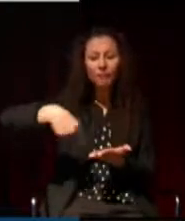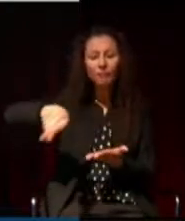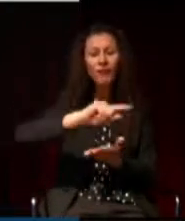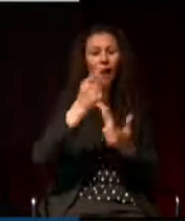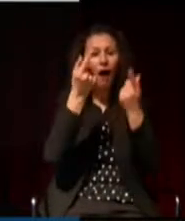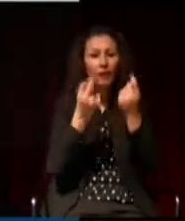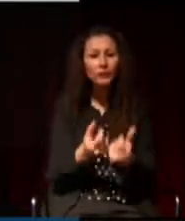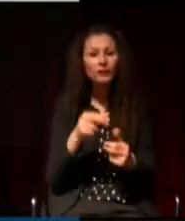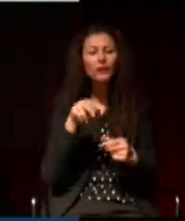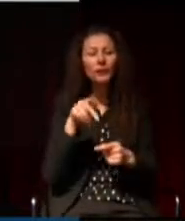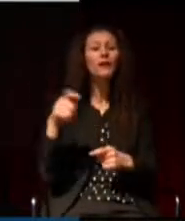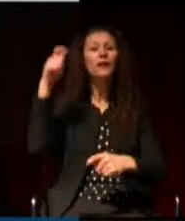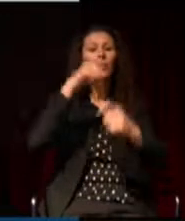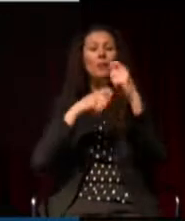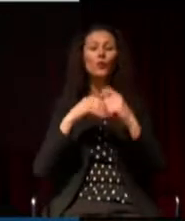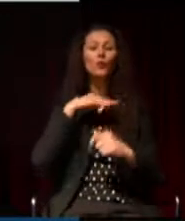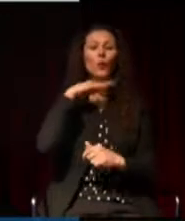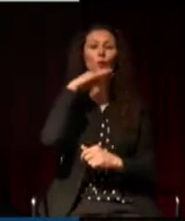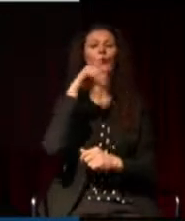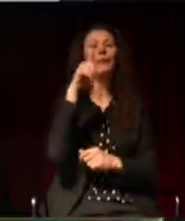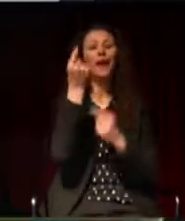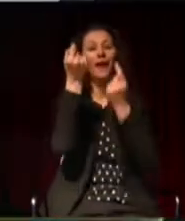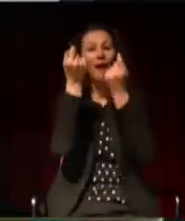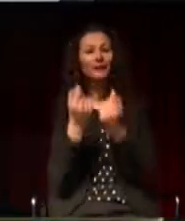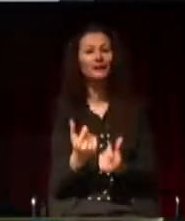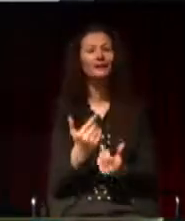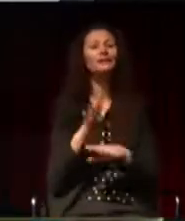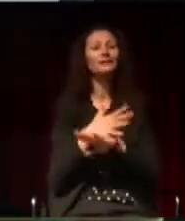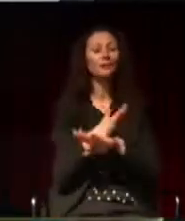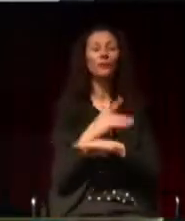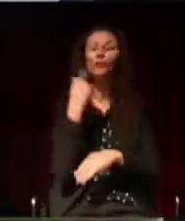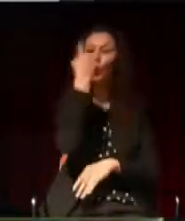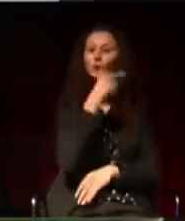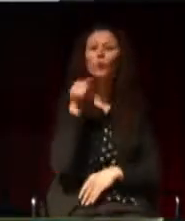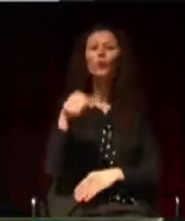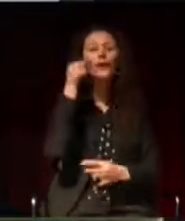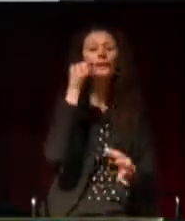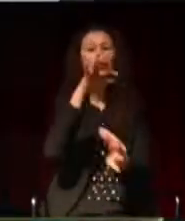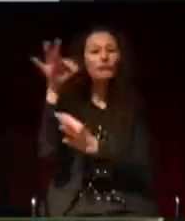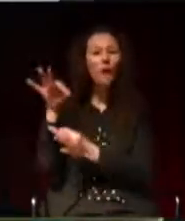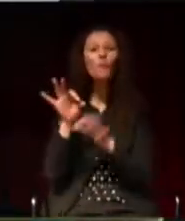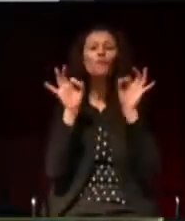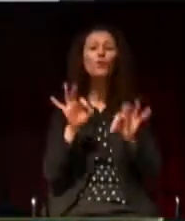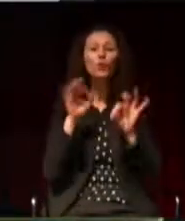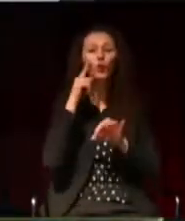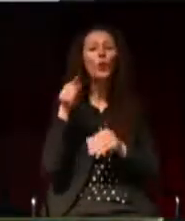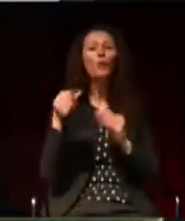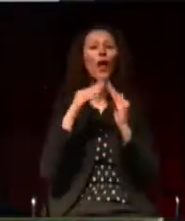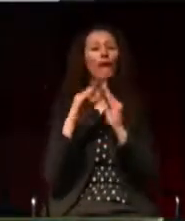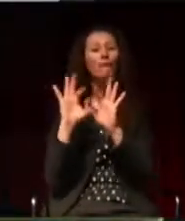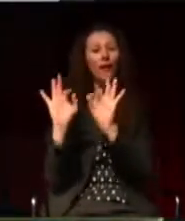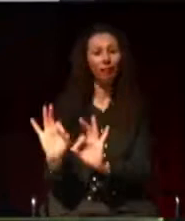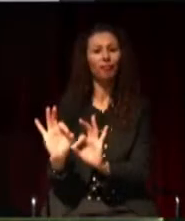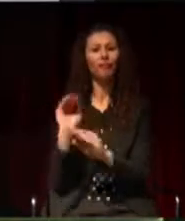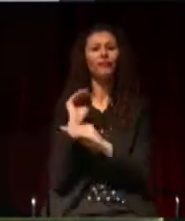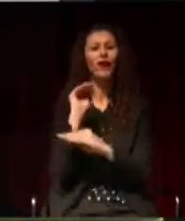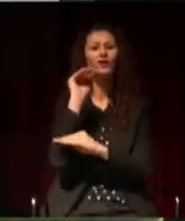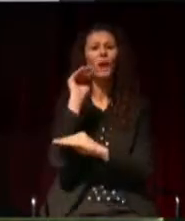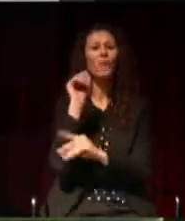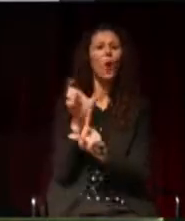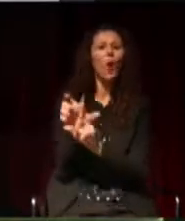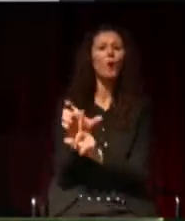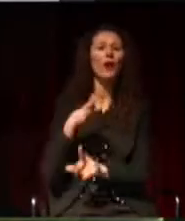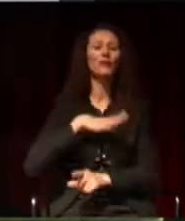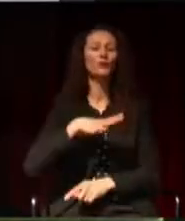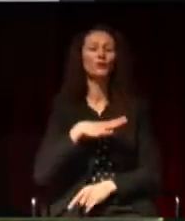azaldığı gibi yapı yoğunluğunda da bir azalmaya sebebiyet veriyor. Dolayısıyla bu insanlar mümkün olduğu kadar bu evlerde yaşamak isteyip